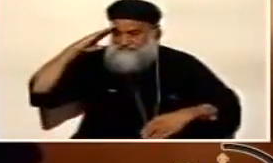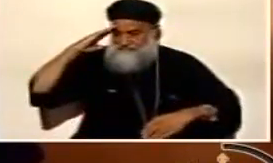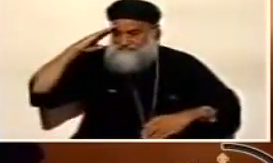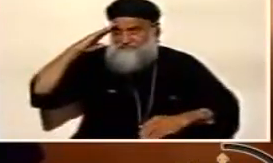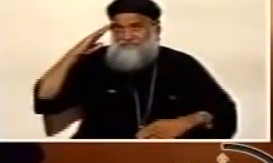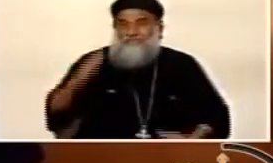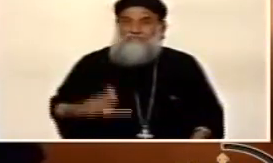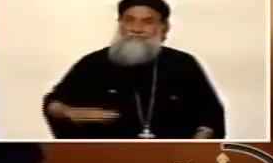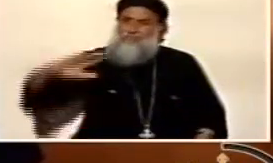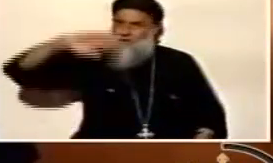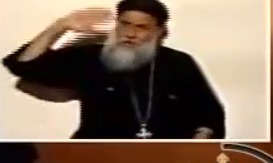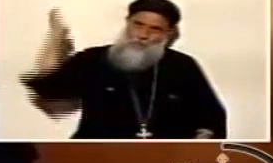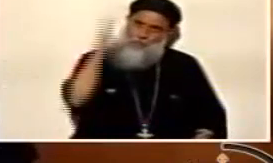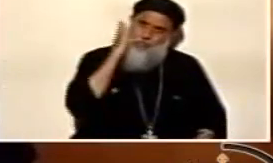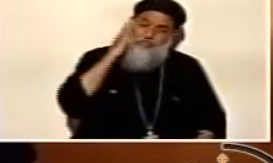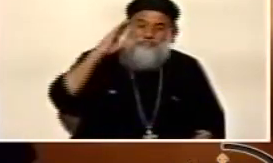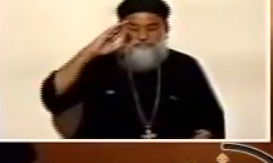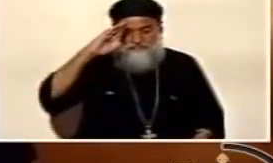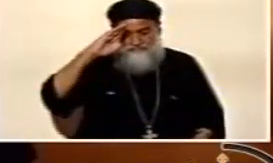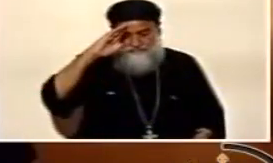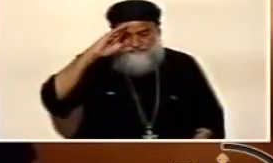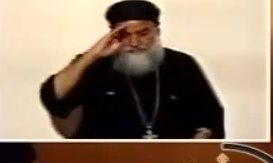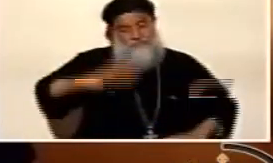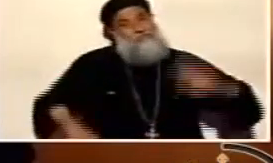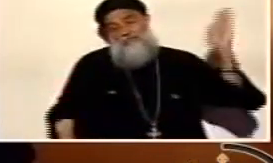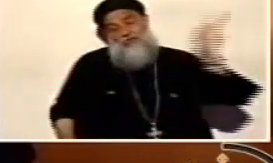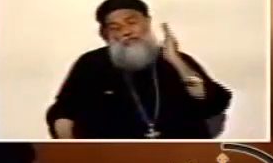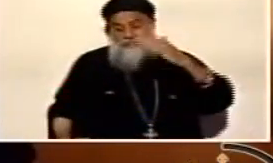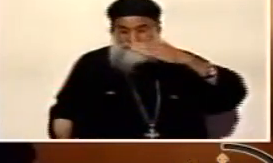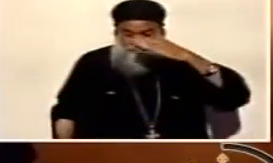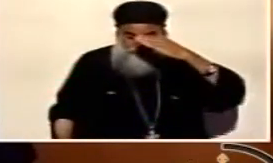من ضربك على خدك حول له الآخر،